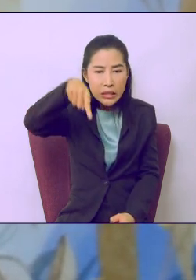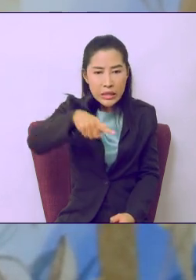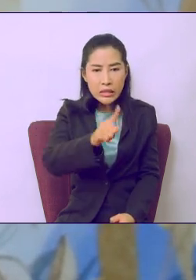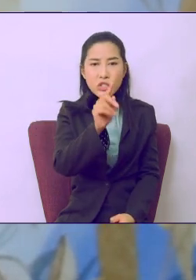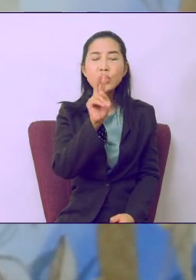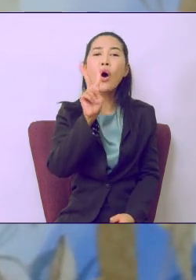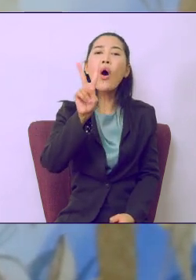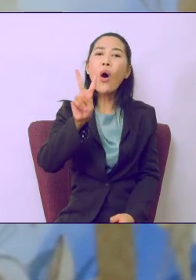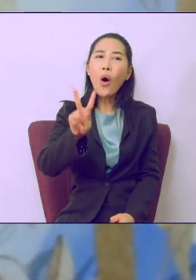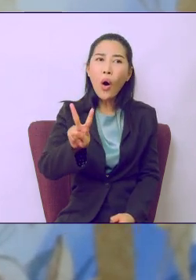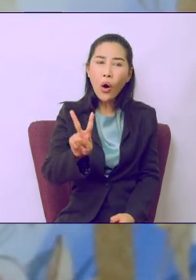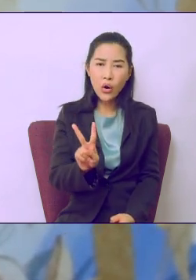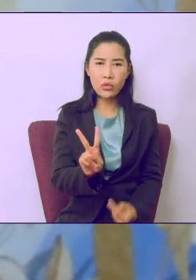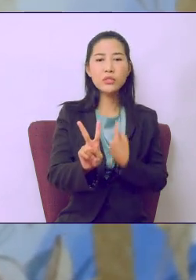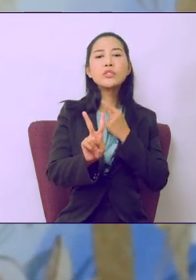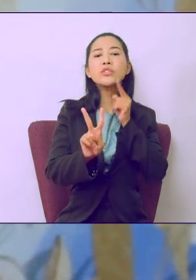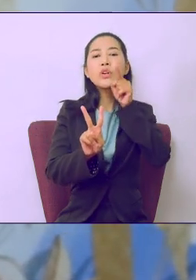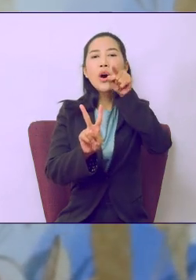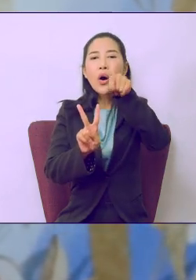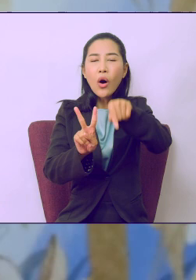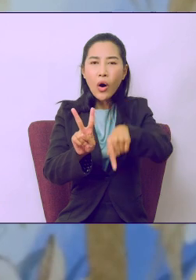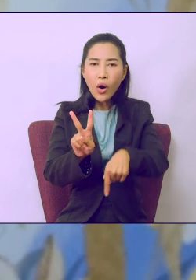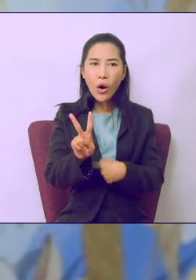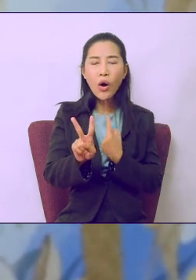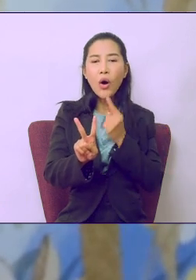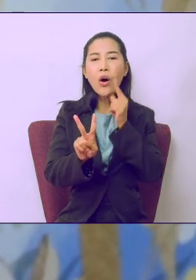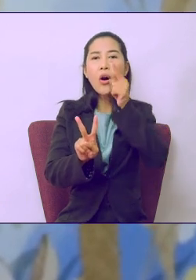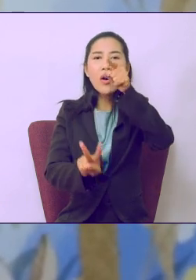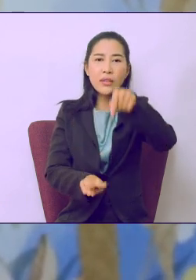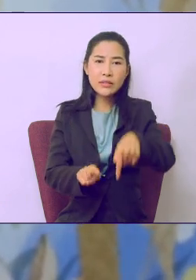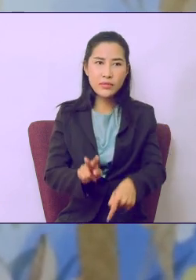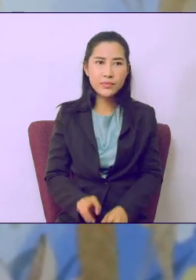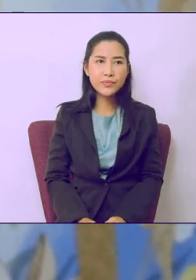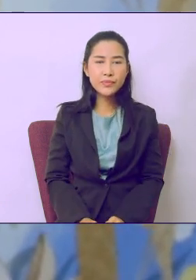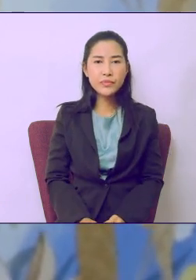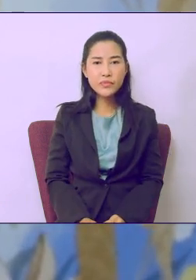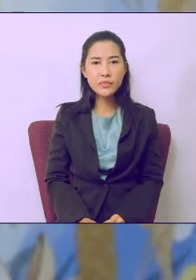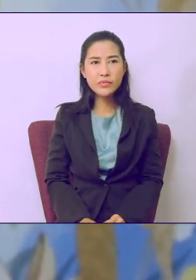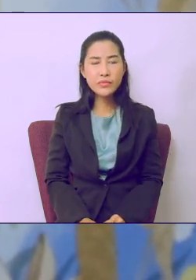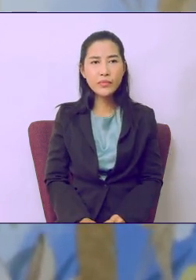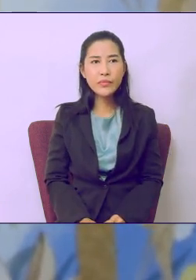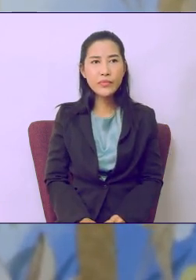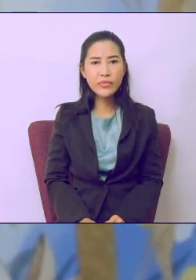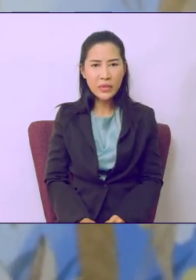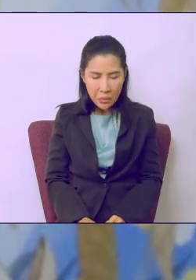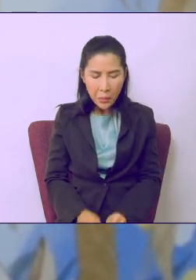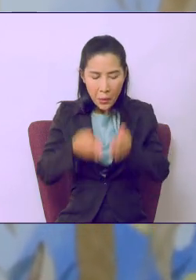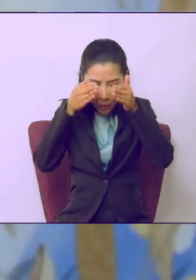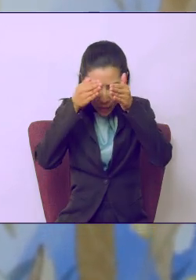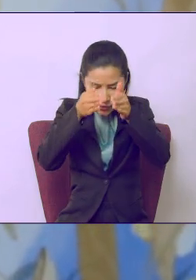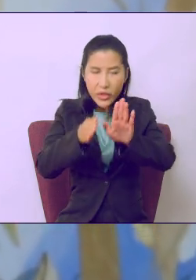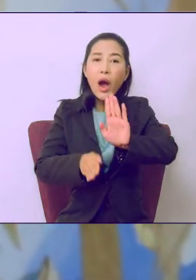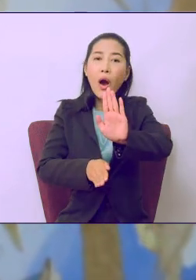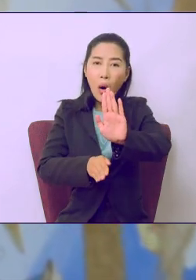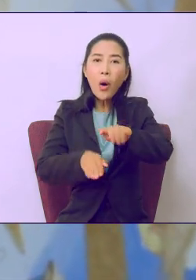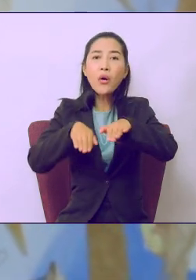1 2เนี่ยเราต้องเป็นครูผู้นำ Voiceอ่ะนะครับแล้วให้ให้เขาตามเสียงพวกเนี้ยนะครับนี่ก็เป็นสมาธิอีกรูป